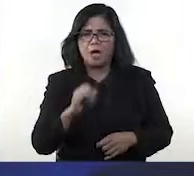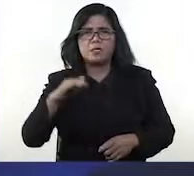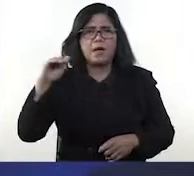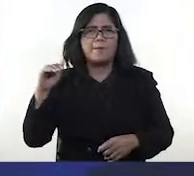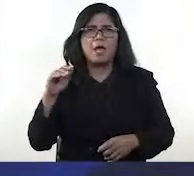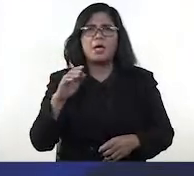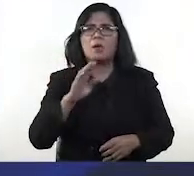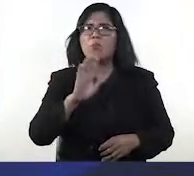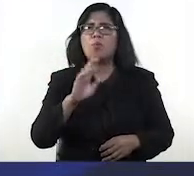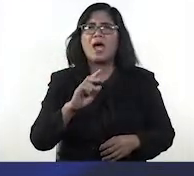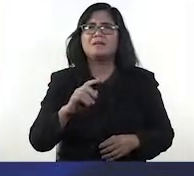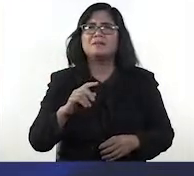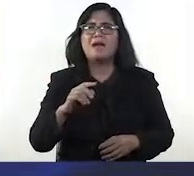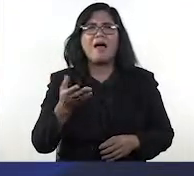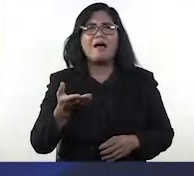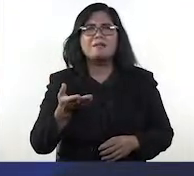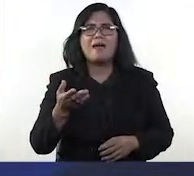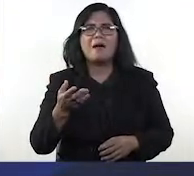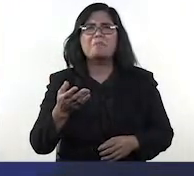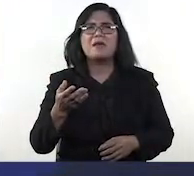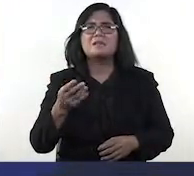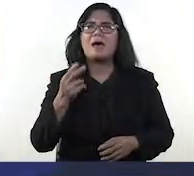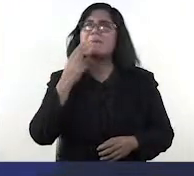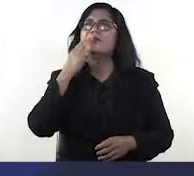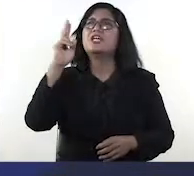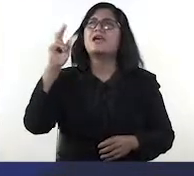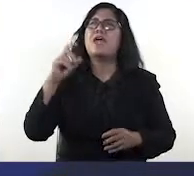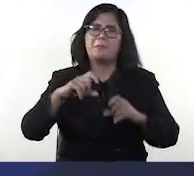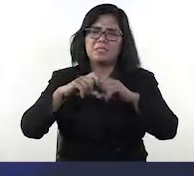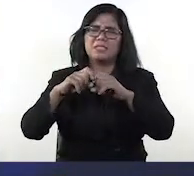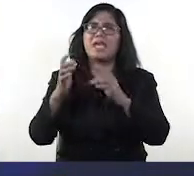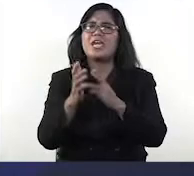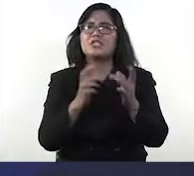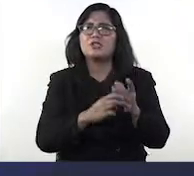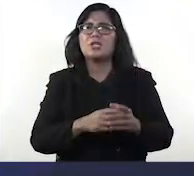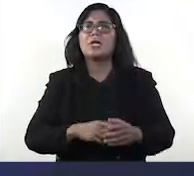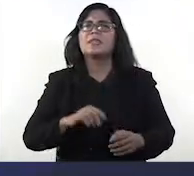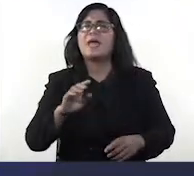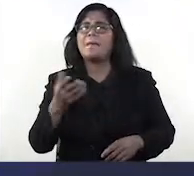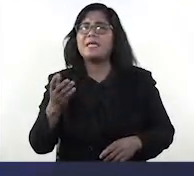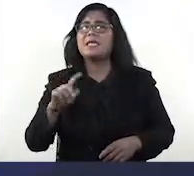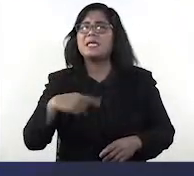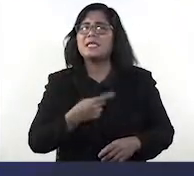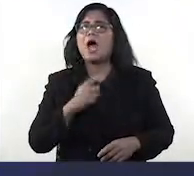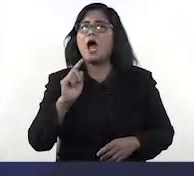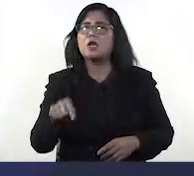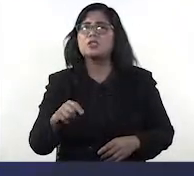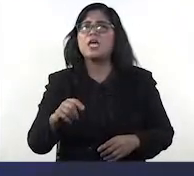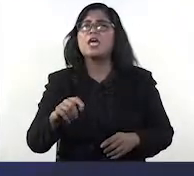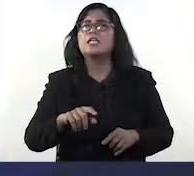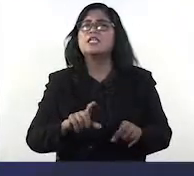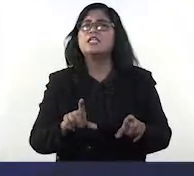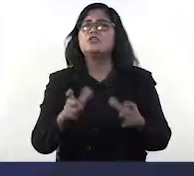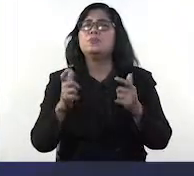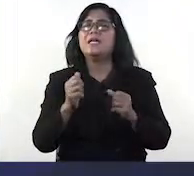zaman kita nggak bisa sekedar percaya Yesus kita bahkan gak bisa sekedar mencintai Yesus kita harus hidup dengan kuasa